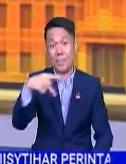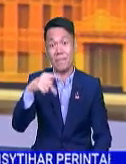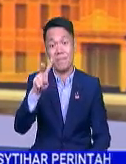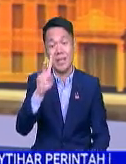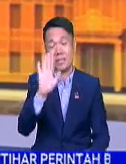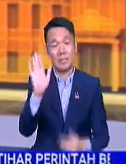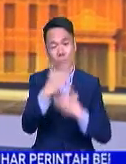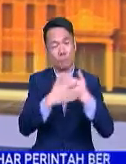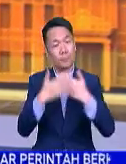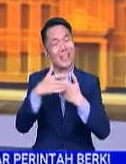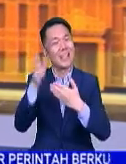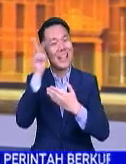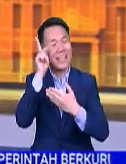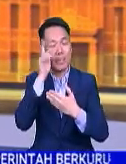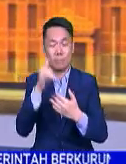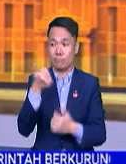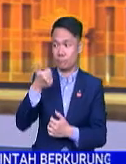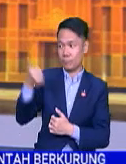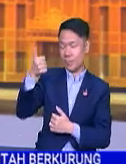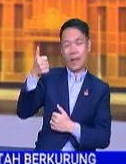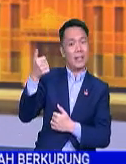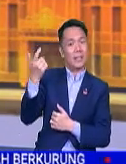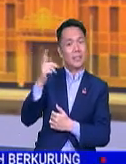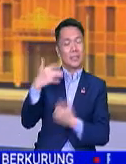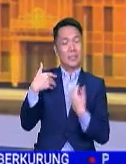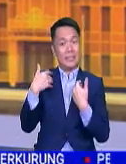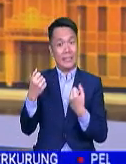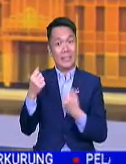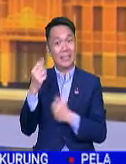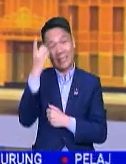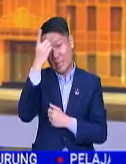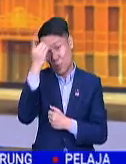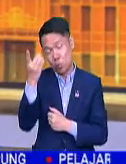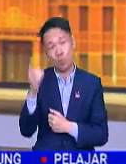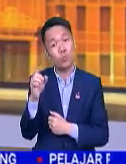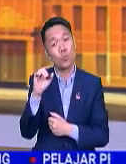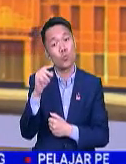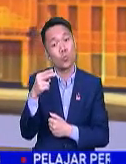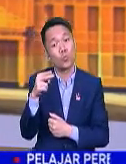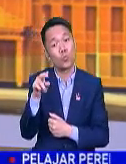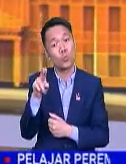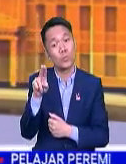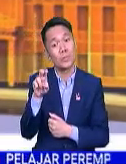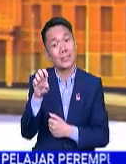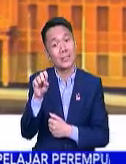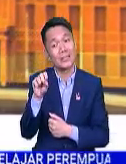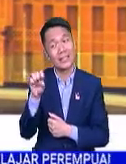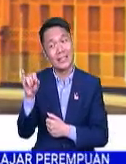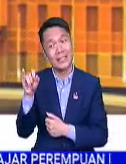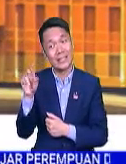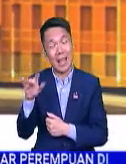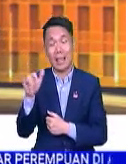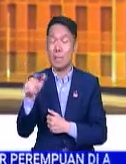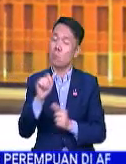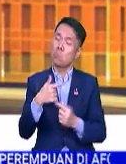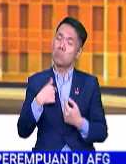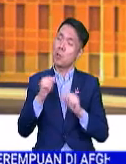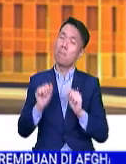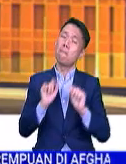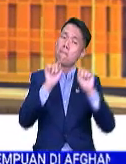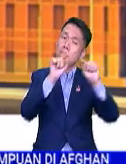negeri. Pengarah Kesihatan Negeri Kelantan JKNK, Datuk Dr. Zaini Husin berkata, pemberian vaksin secara